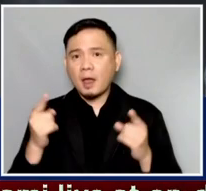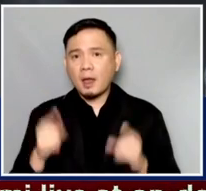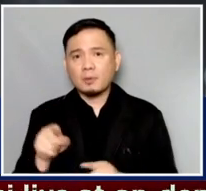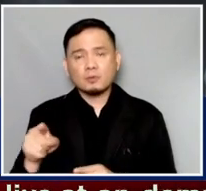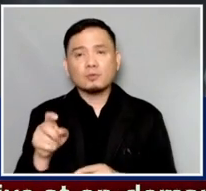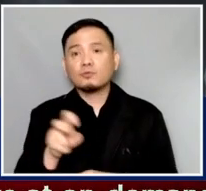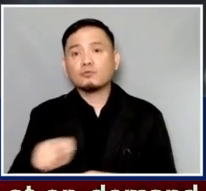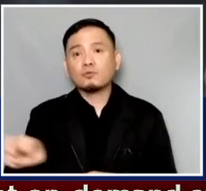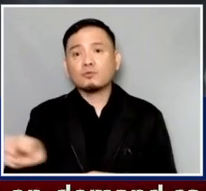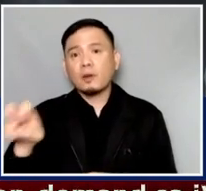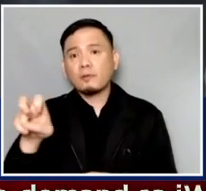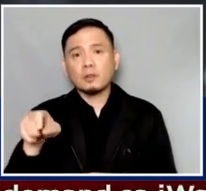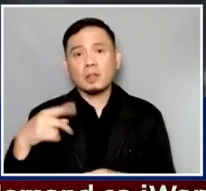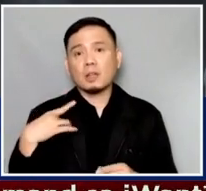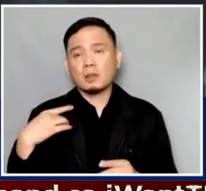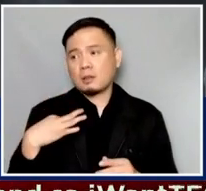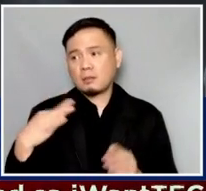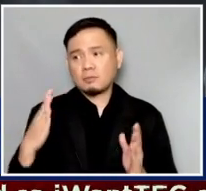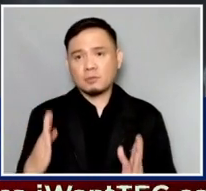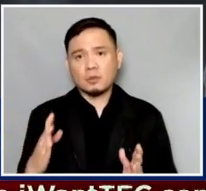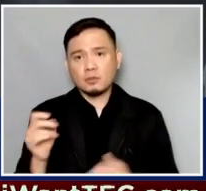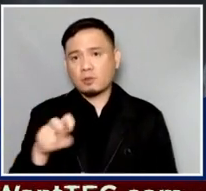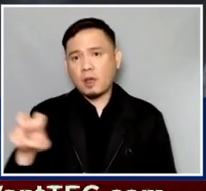para tinangyari yan during election.